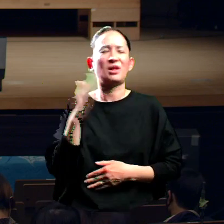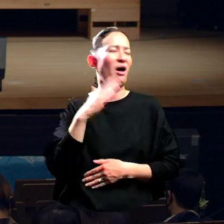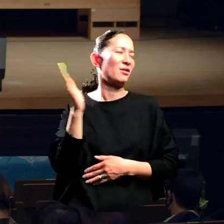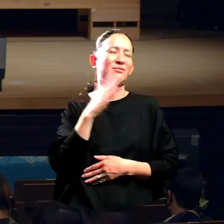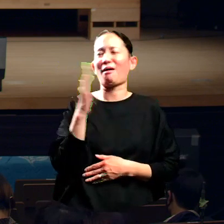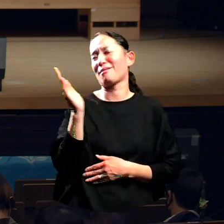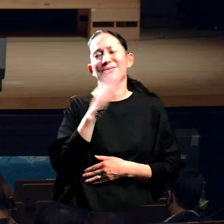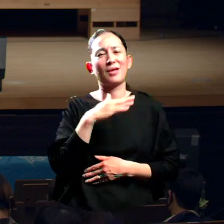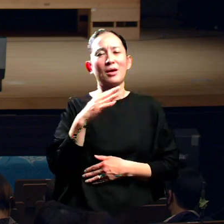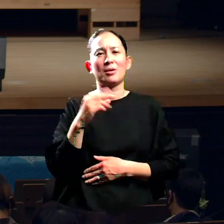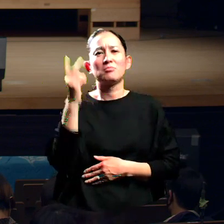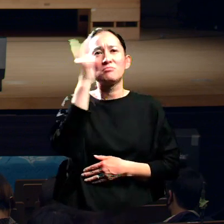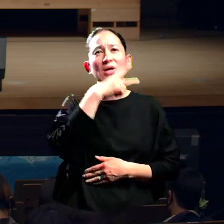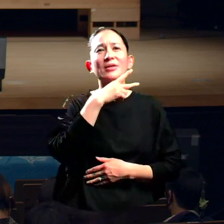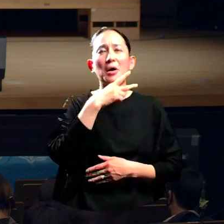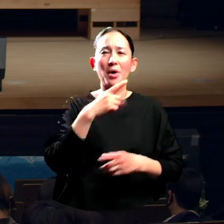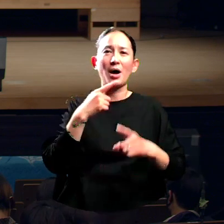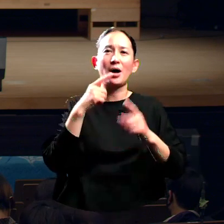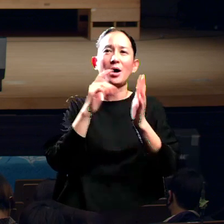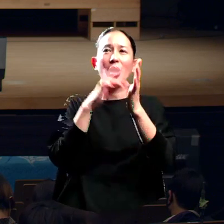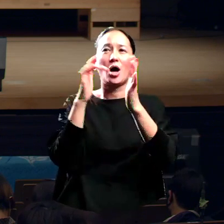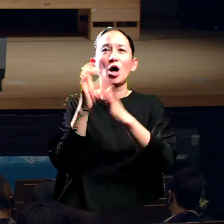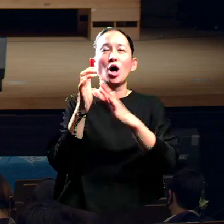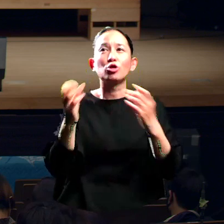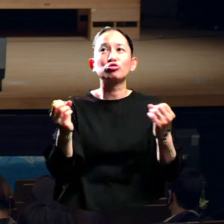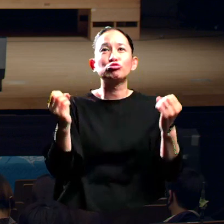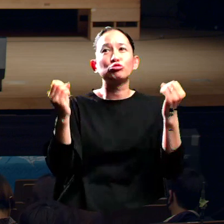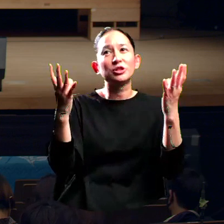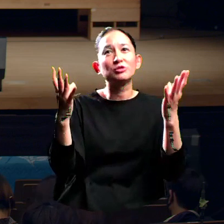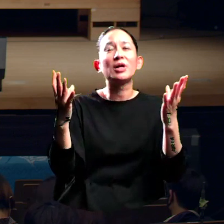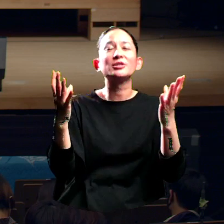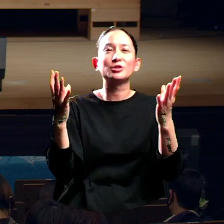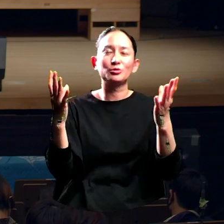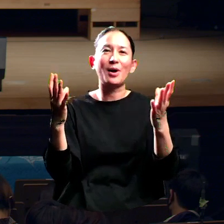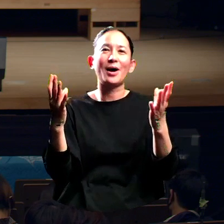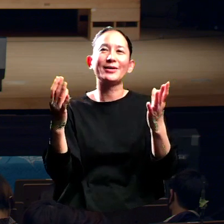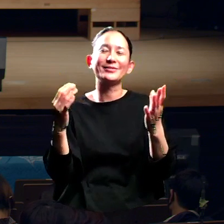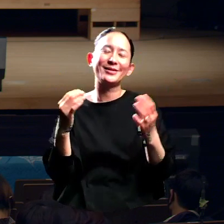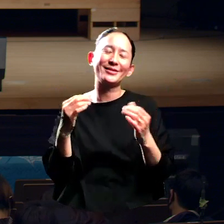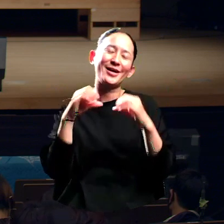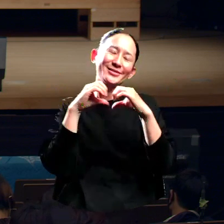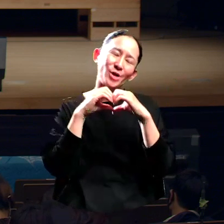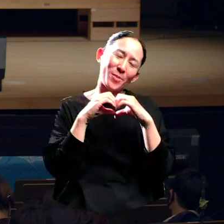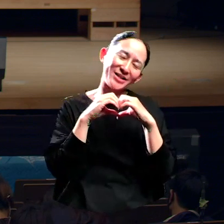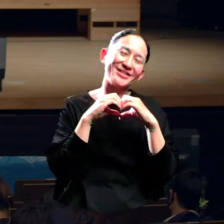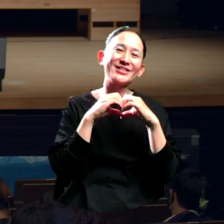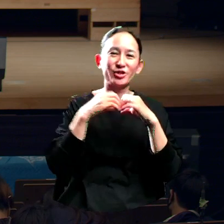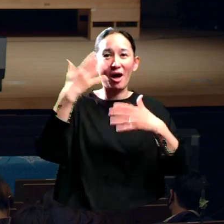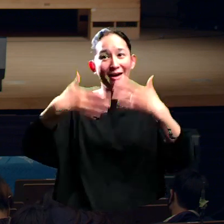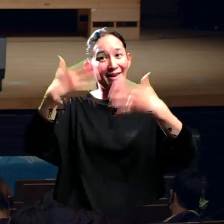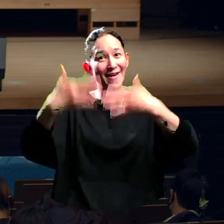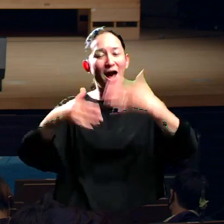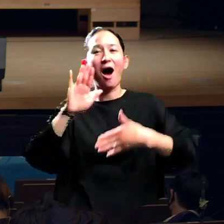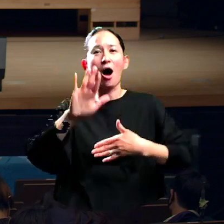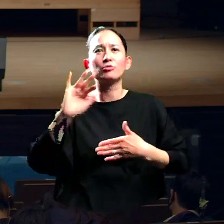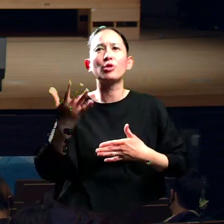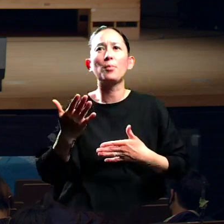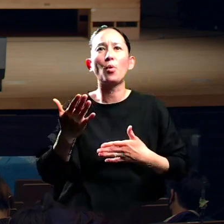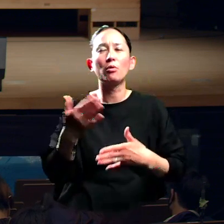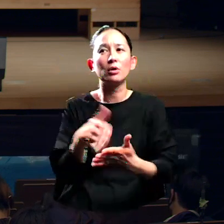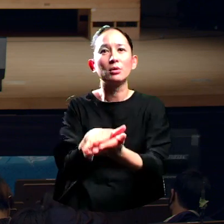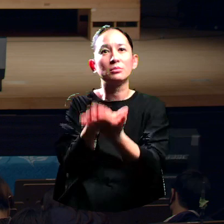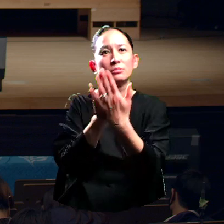るいはクリスマスなんかロマンティックな映画があるけども、そういうイースターのロマンティックムービーって皆さん見たことあります？ Or do we